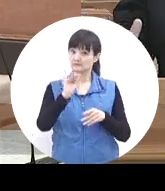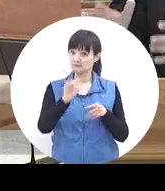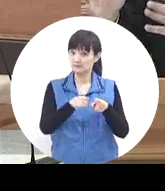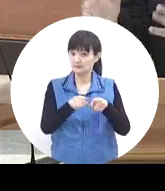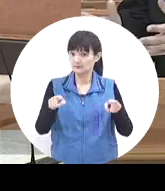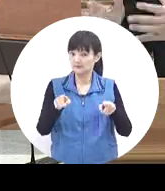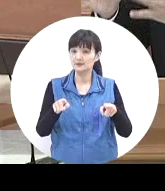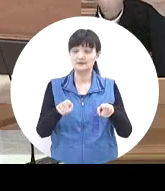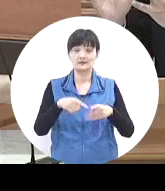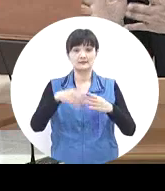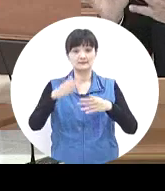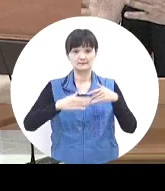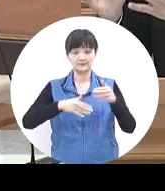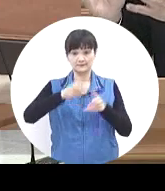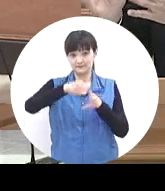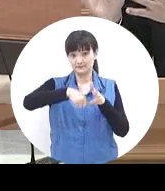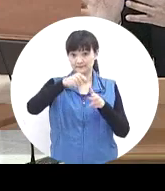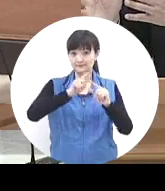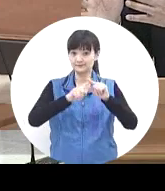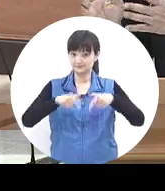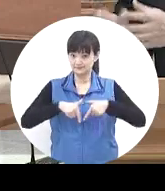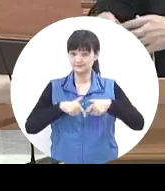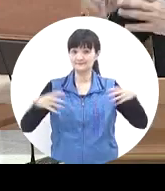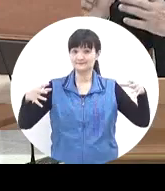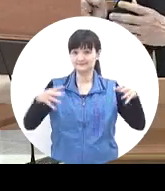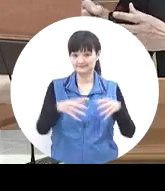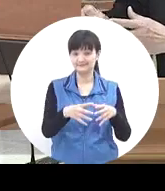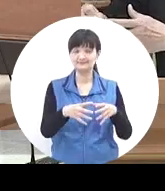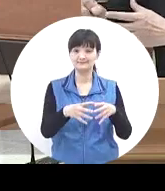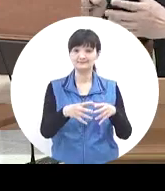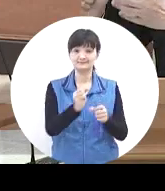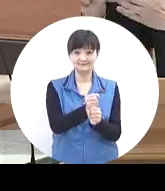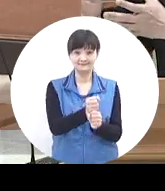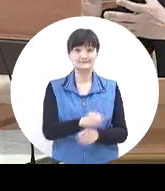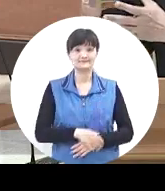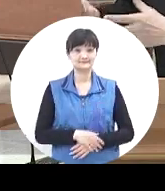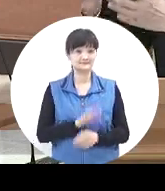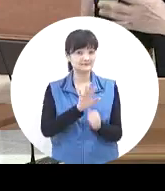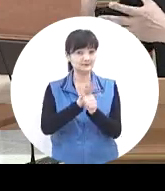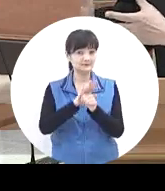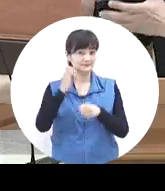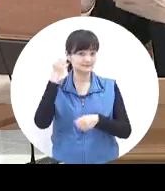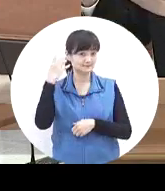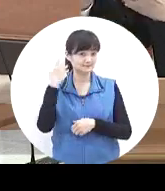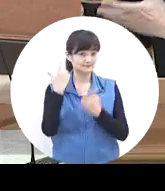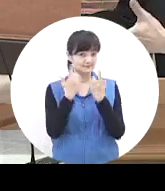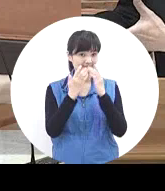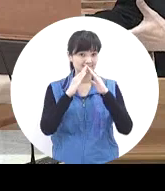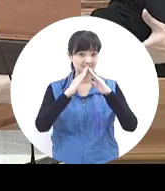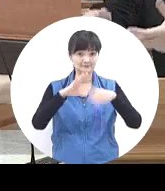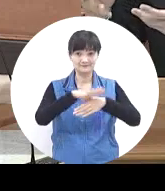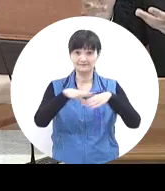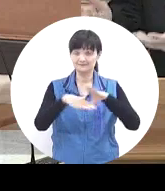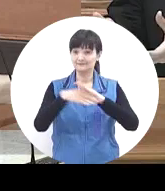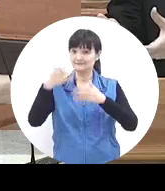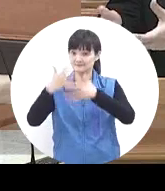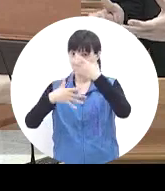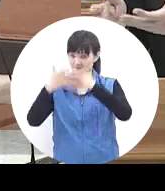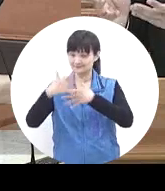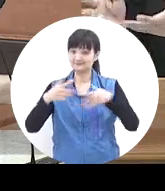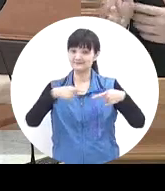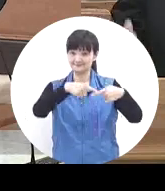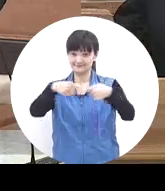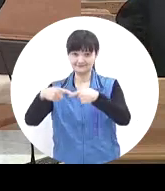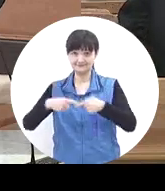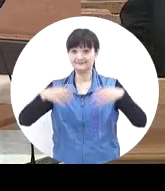这里面，跟他们一起并肩作战，让新北市的文化电影可以蓬勃发展，国家电影中心